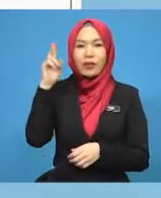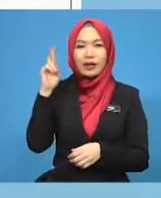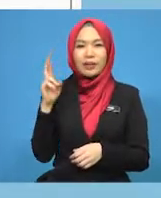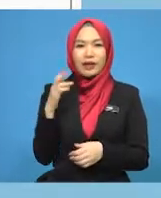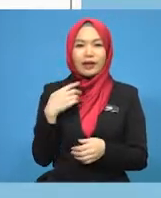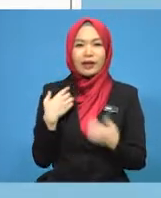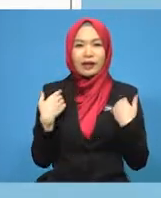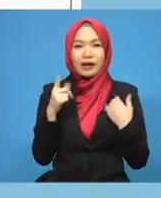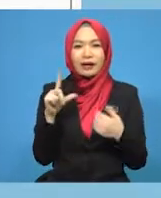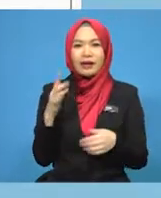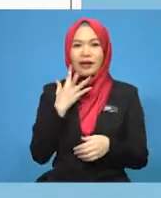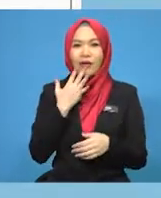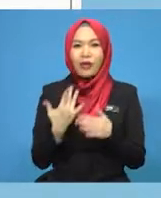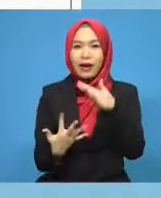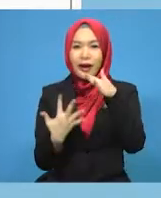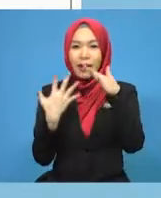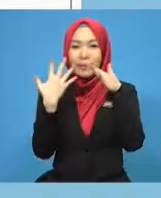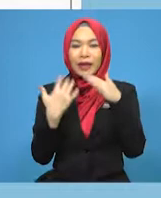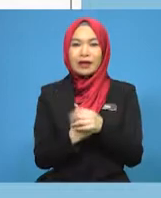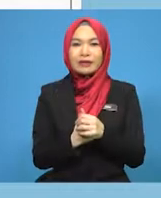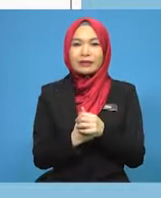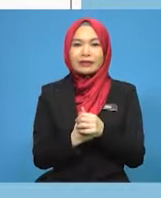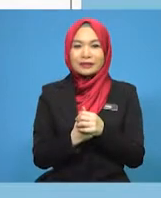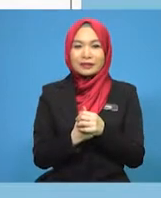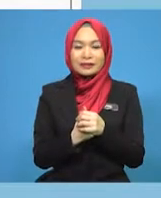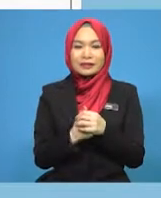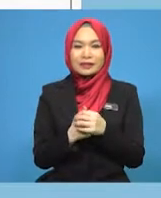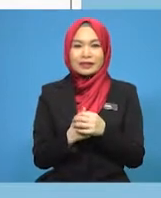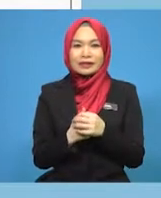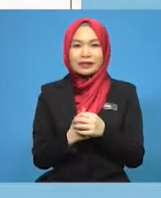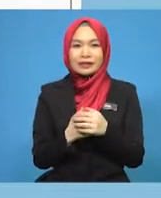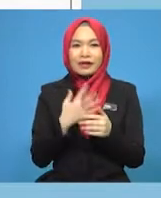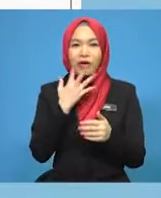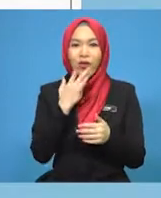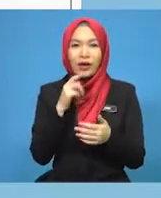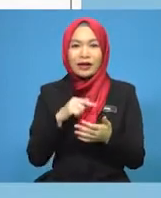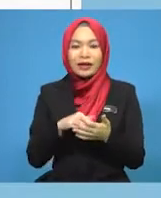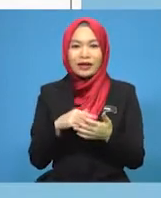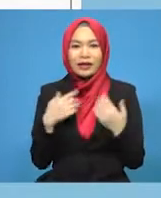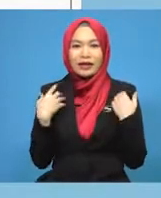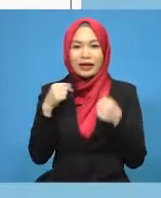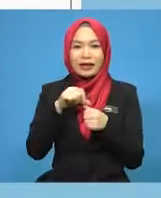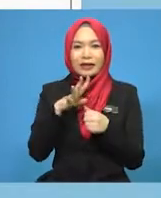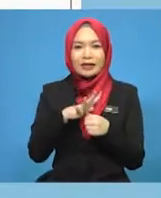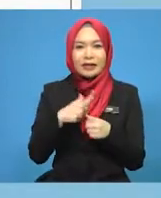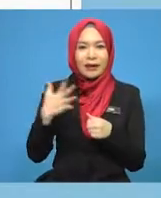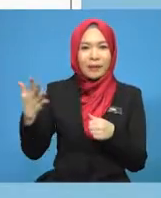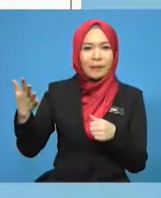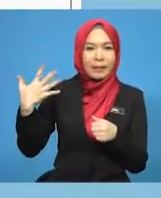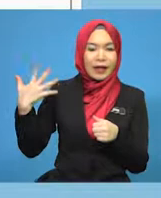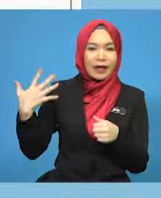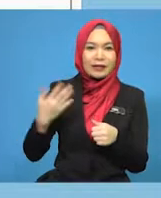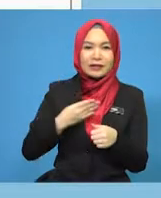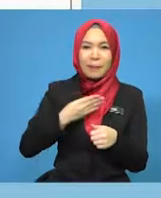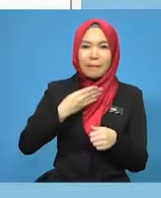api, warna sinaran matahari dan warna darah kita sendiri. Warna ini memberi kesan kehangatan,